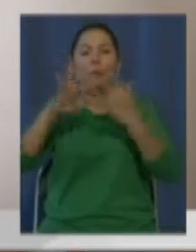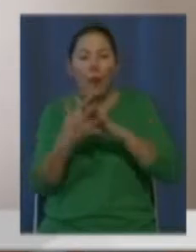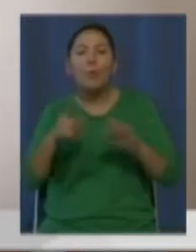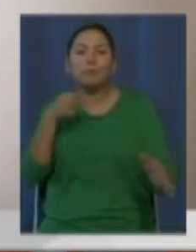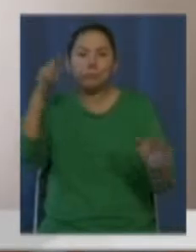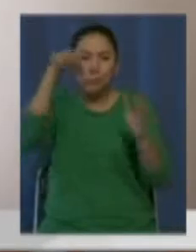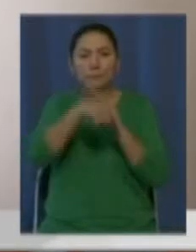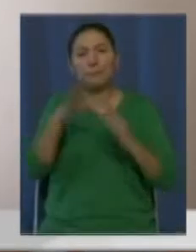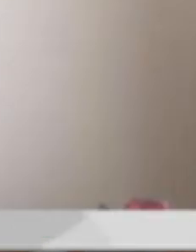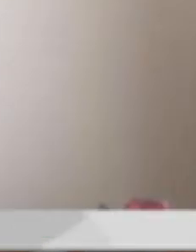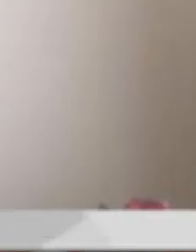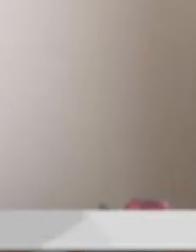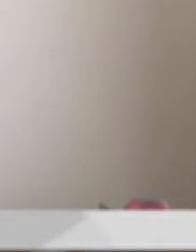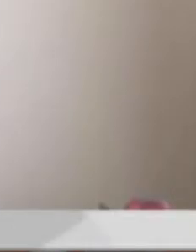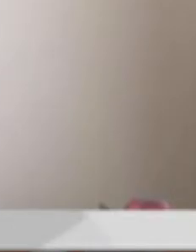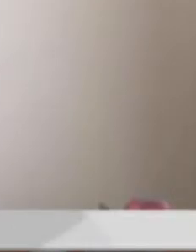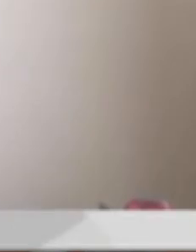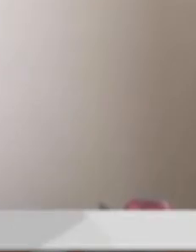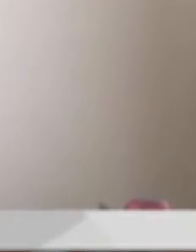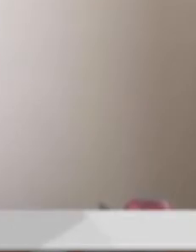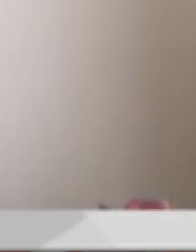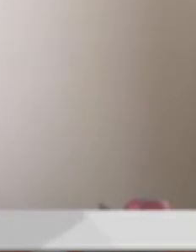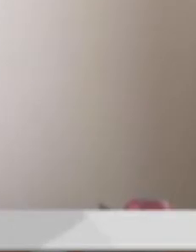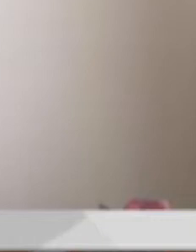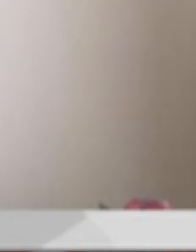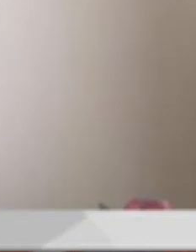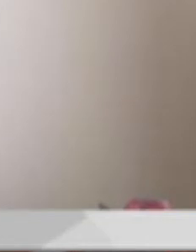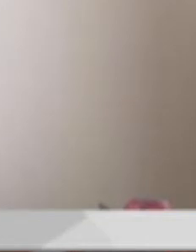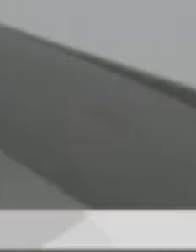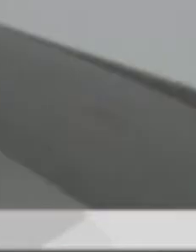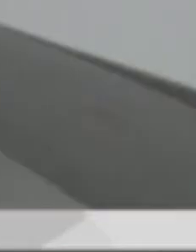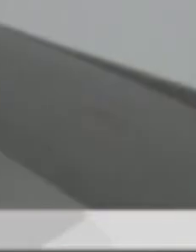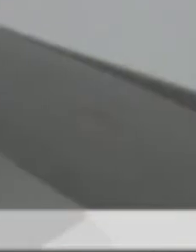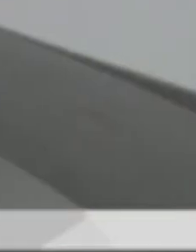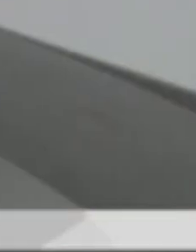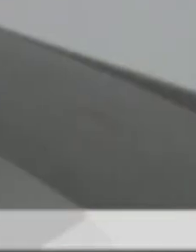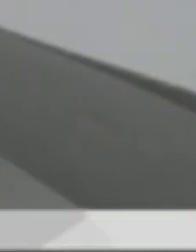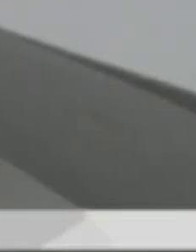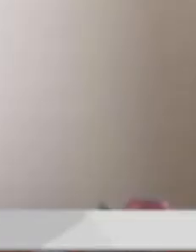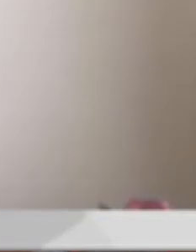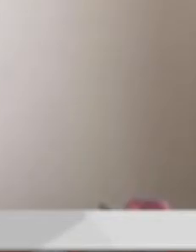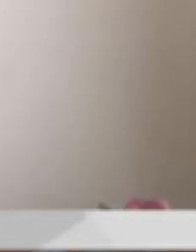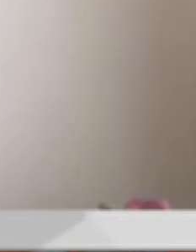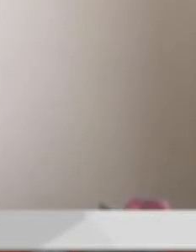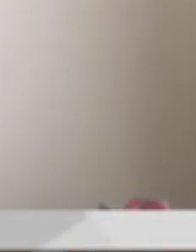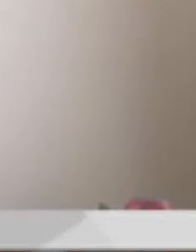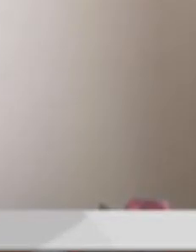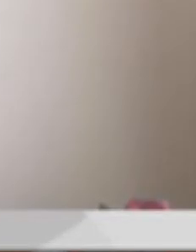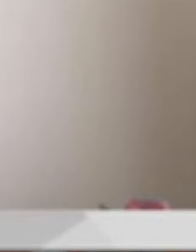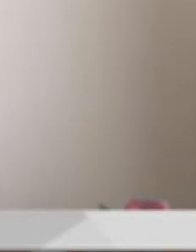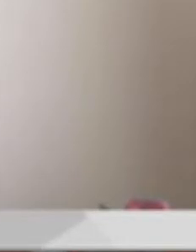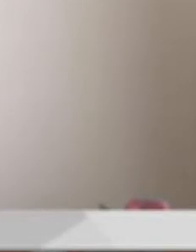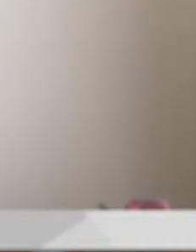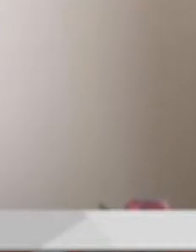жарыстарын көрсетеді деп өйттің, балам қатынасты болтыр соған. Соларды қарап отырамыз. Көріміз тұрады, неге тұрмасын? Тұрады, өзіміздің